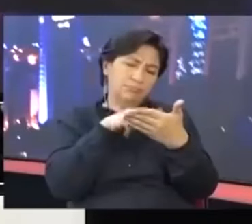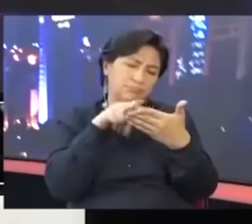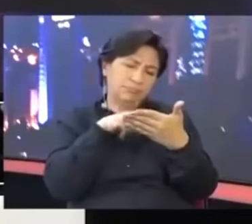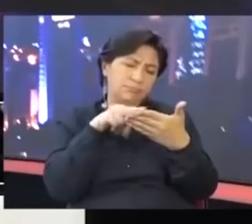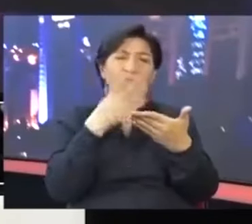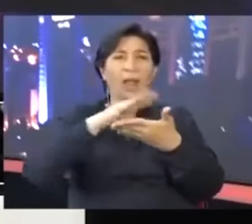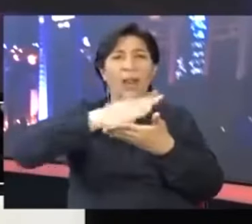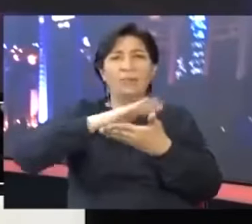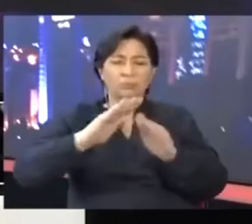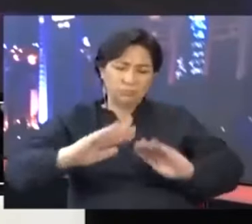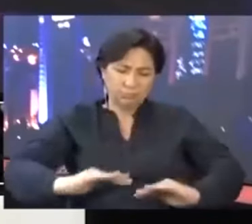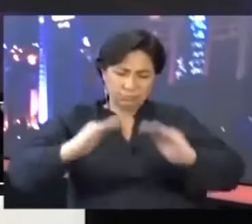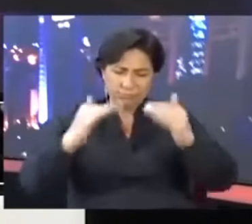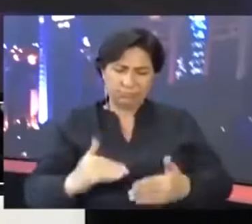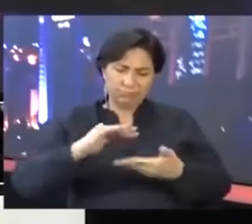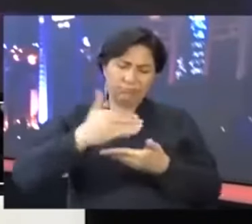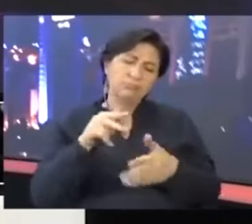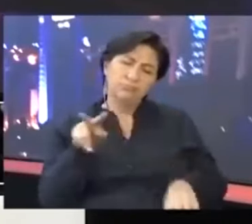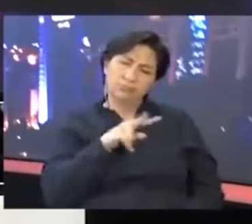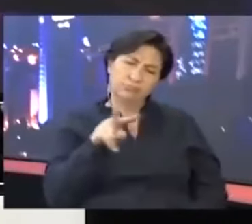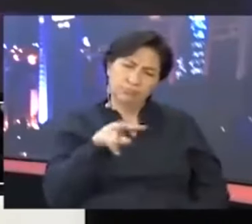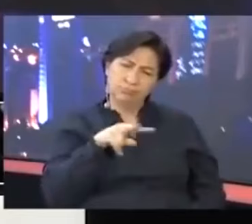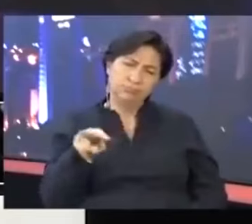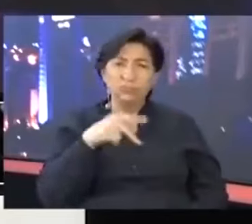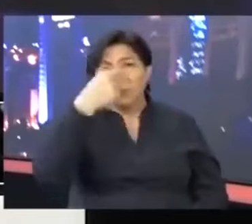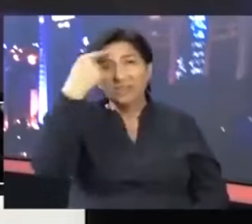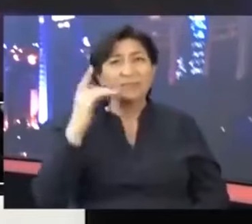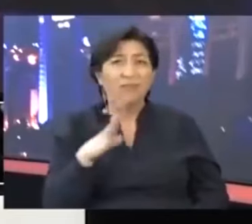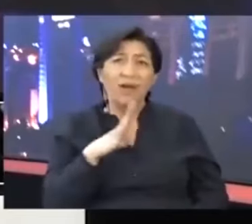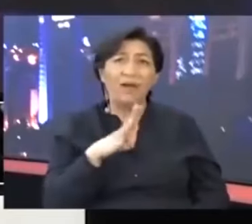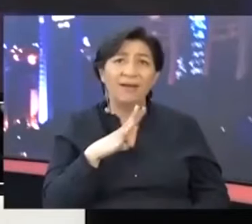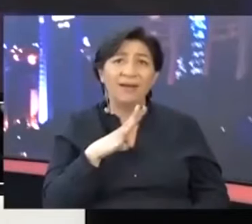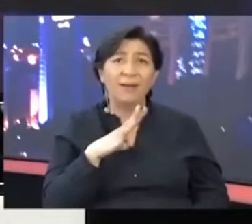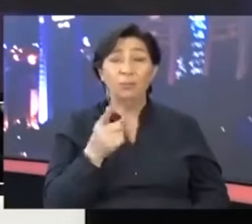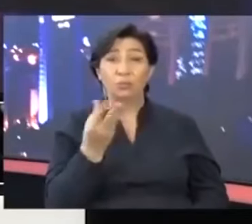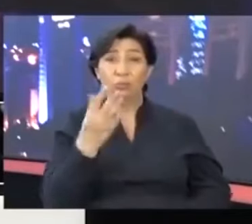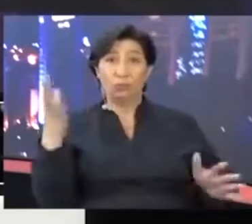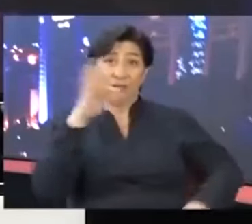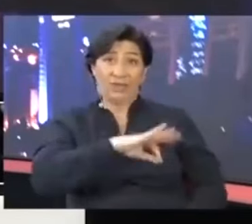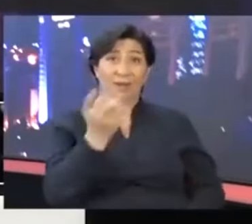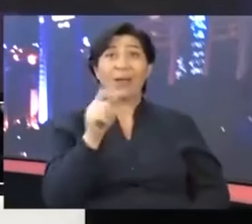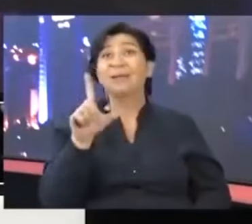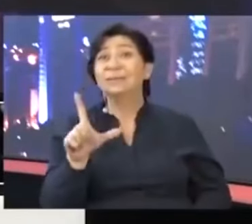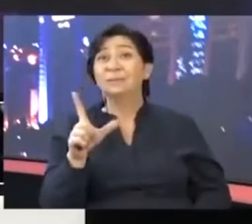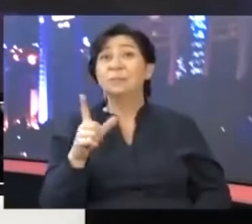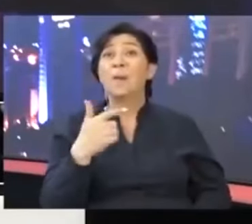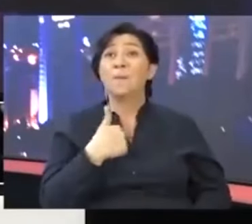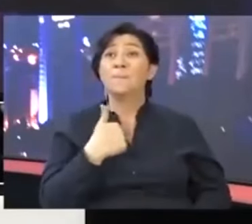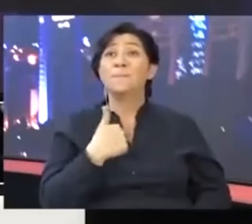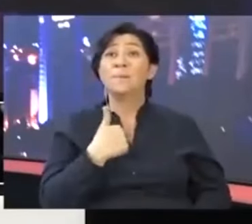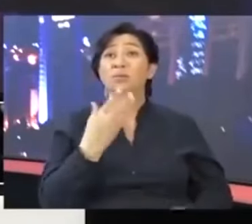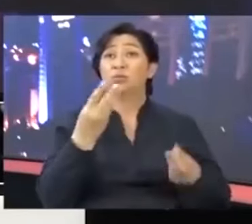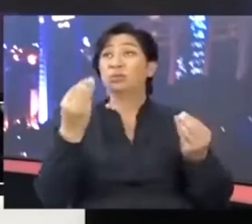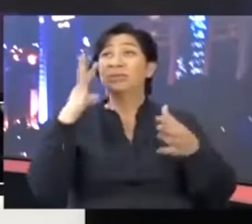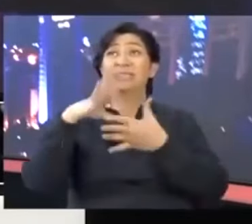veyahut da böyle laptopu varsa kucağına bilgisayarını alıp hemen oradan Kur'an okumak şansına sahip bundan da faydalanmak lazım Ben faydalandığını